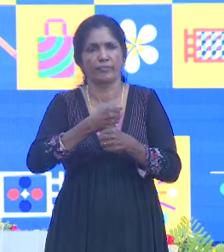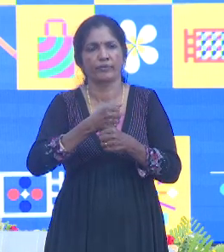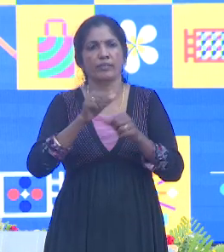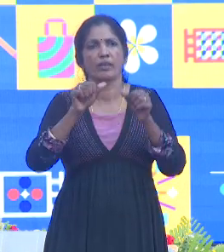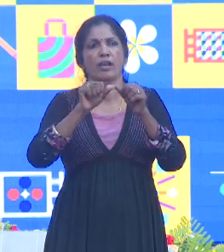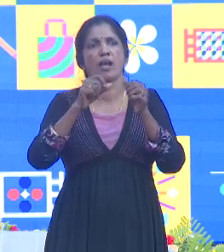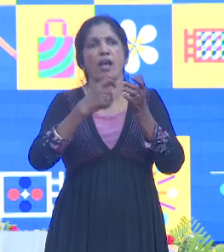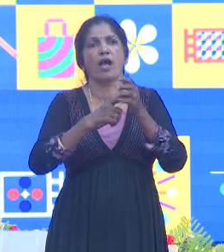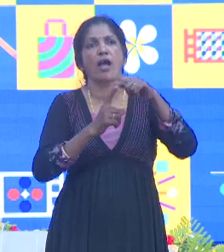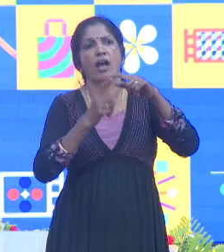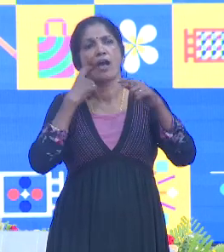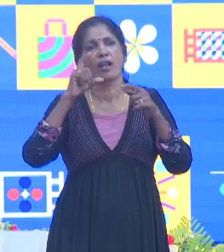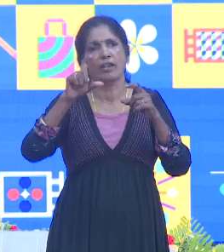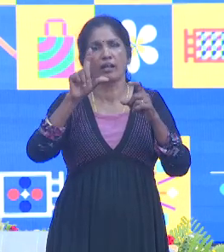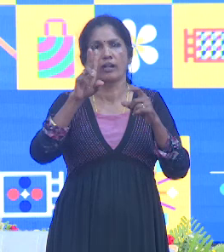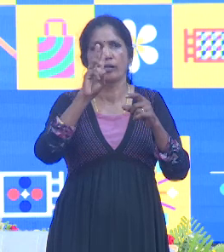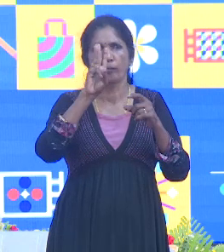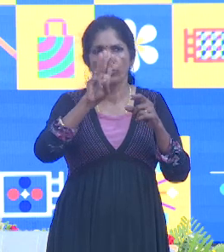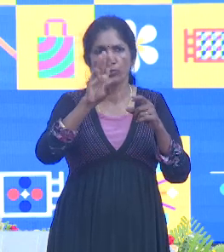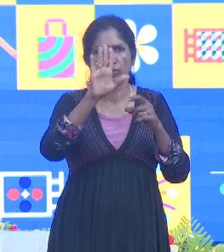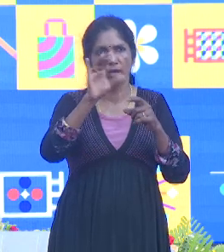ആർട്ടിക്കിൾ 356